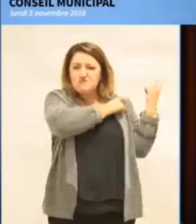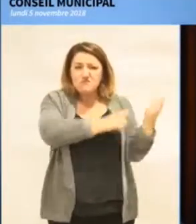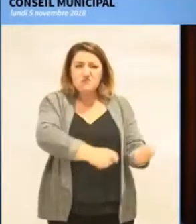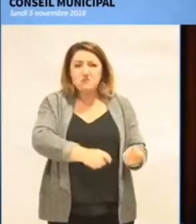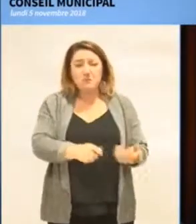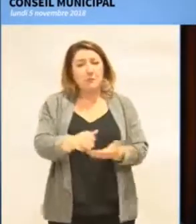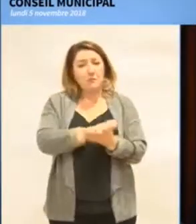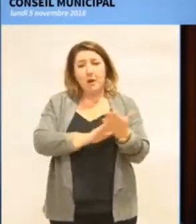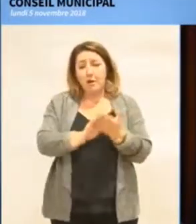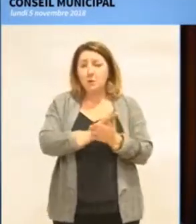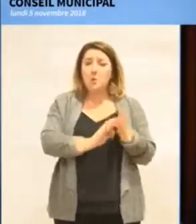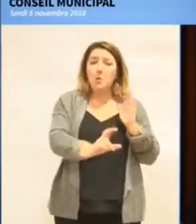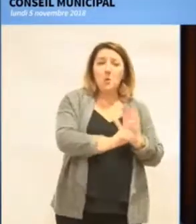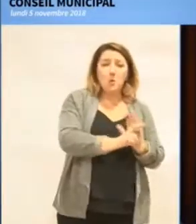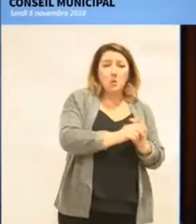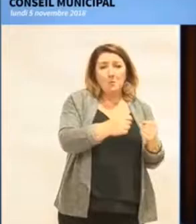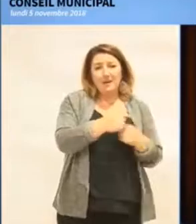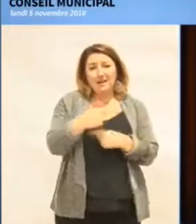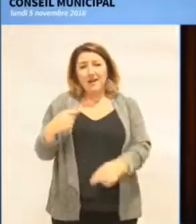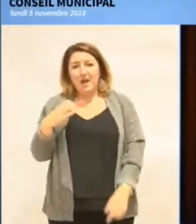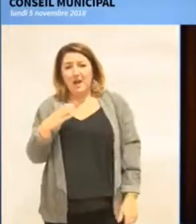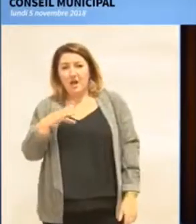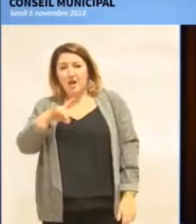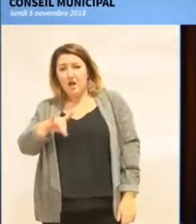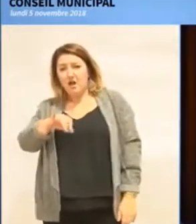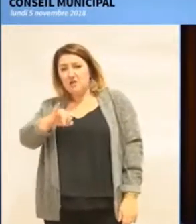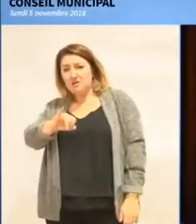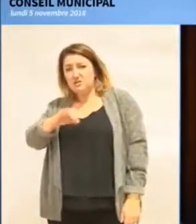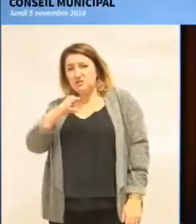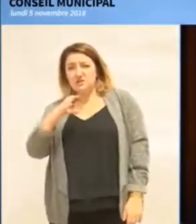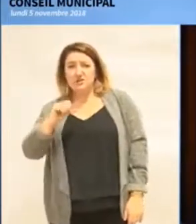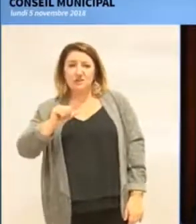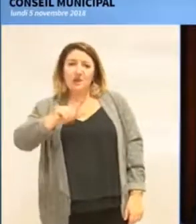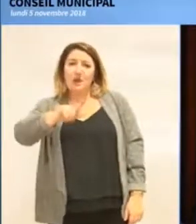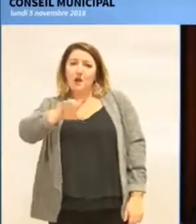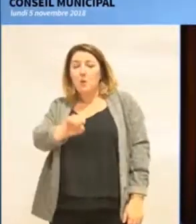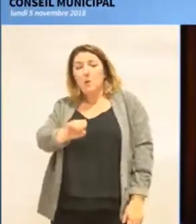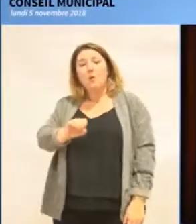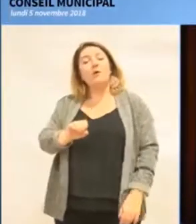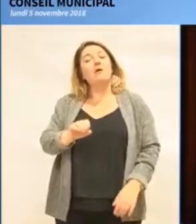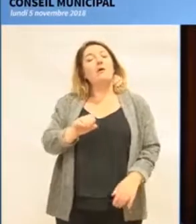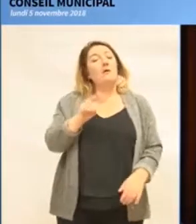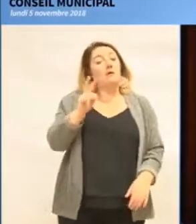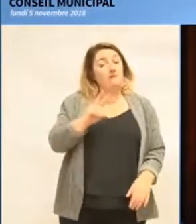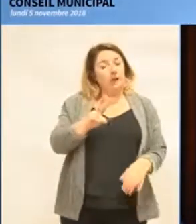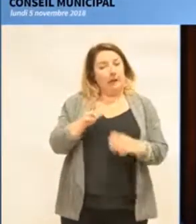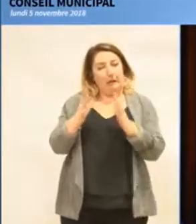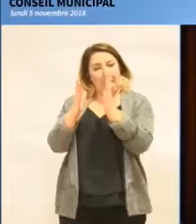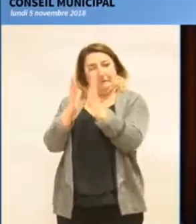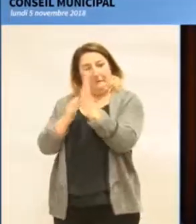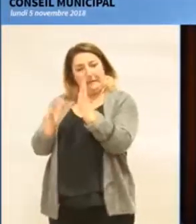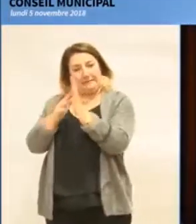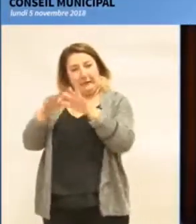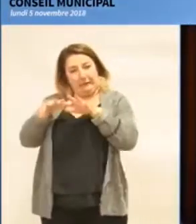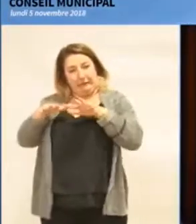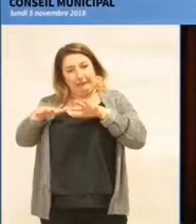Chicago. Grenoble a quelques similitudes avec Marseille sur le trafic de stupéfiants et ses ramifications, on peut le